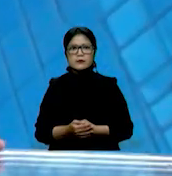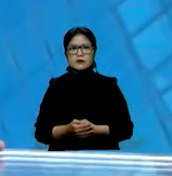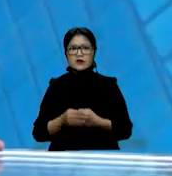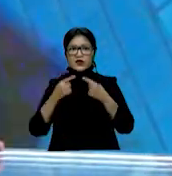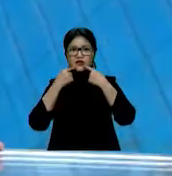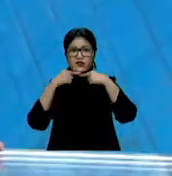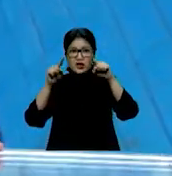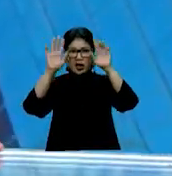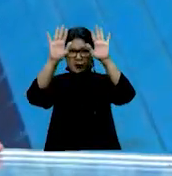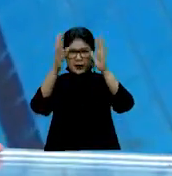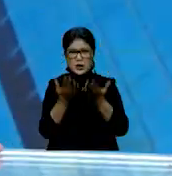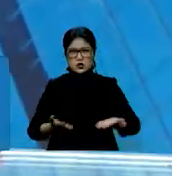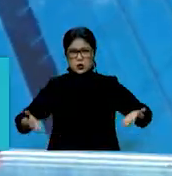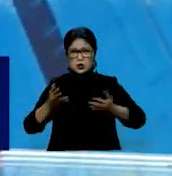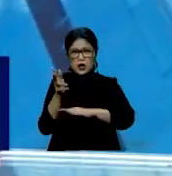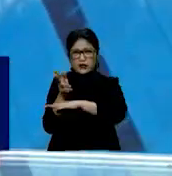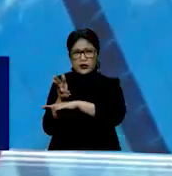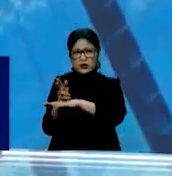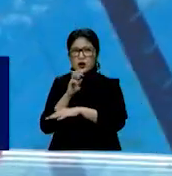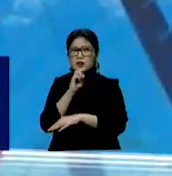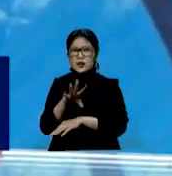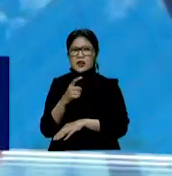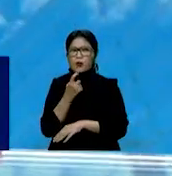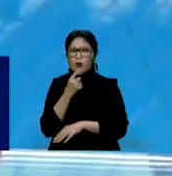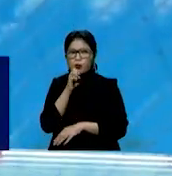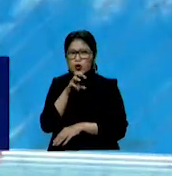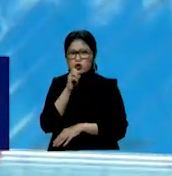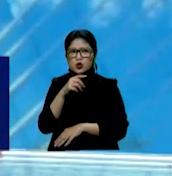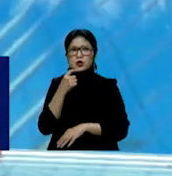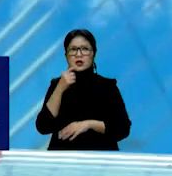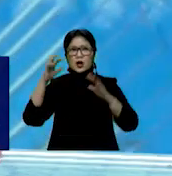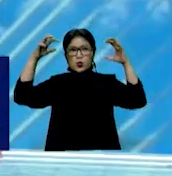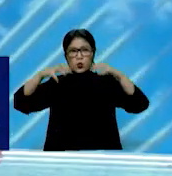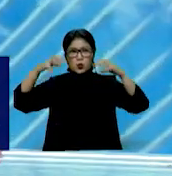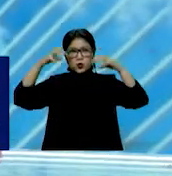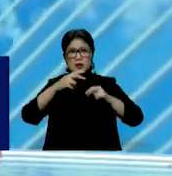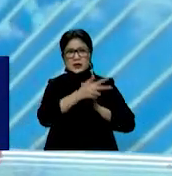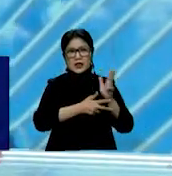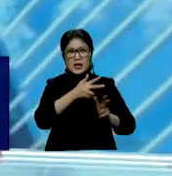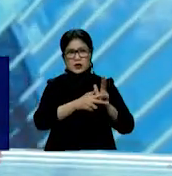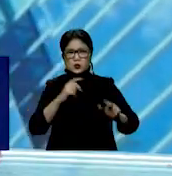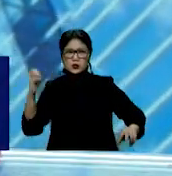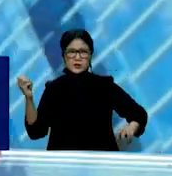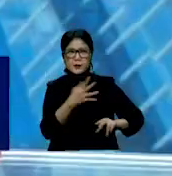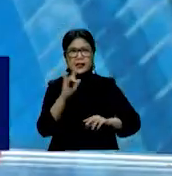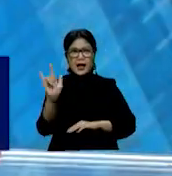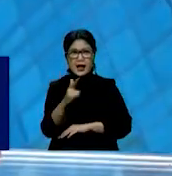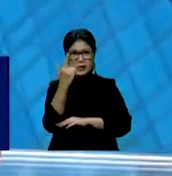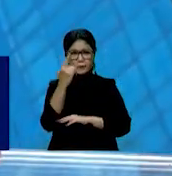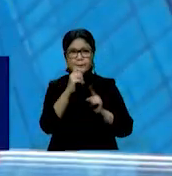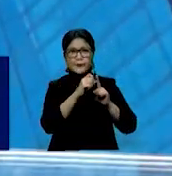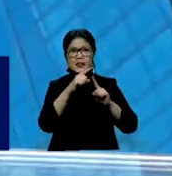Pemirsa, viral di media sosial video yang menyebut kebocoran terjadi saat hujan deras di stasiun kereta api cepat Halim. PT KCIC